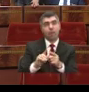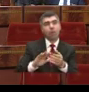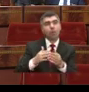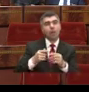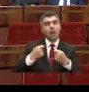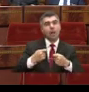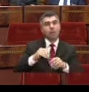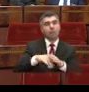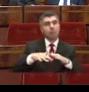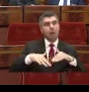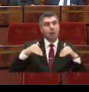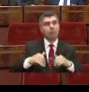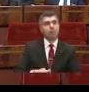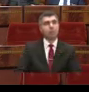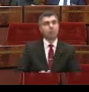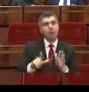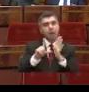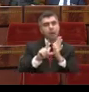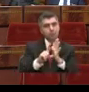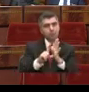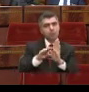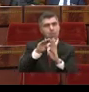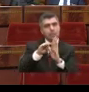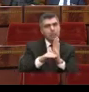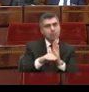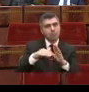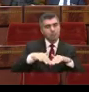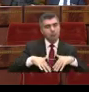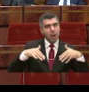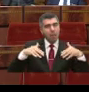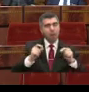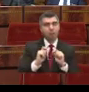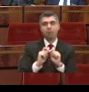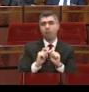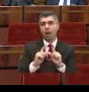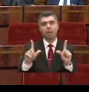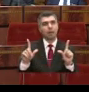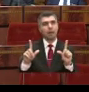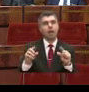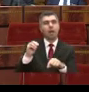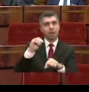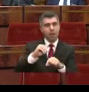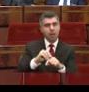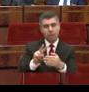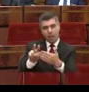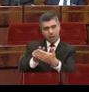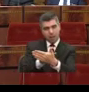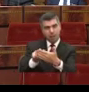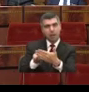المجلس، والنظام الداخلي واضح فيه، واضح، ما لا داعي أن نعود لقراءة